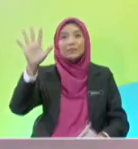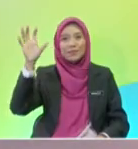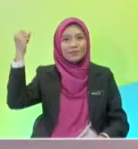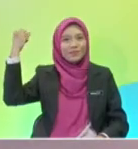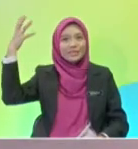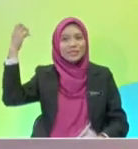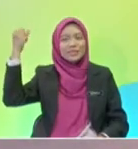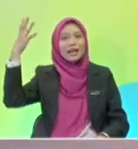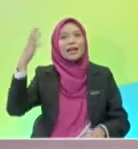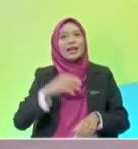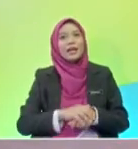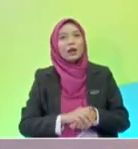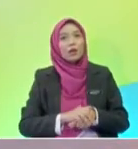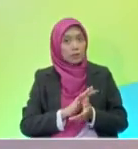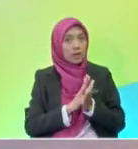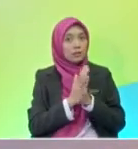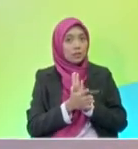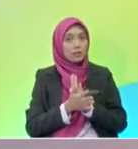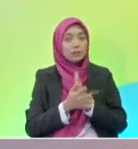sekarang kita